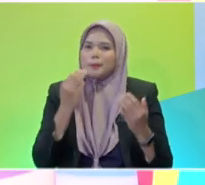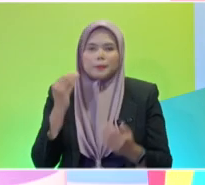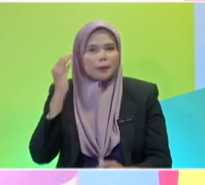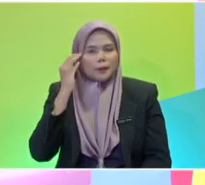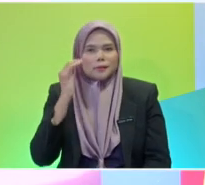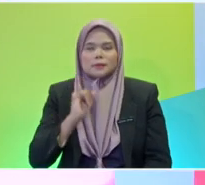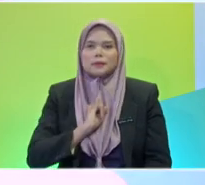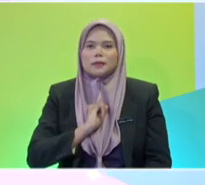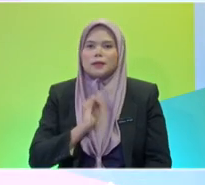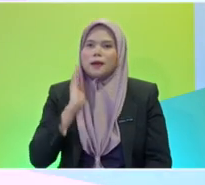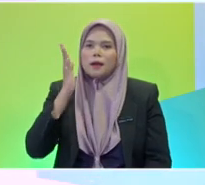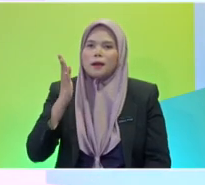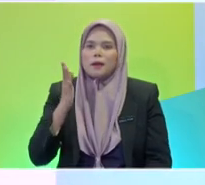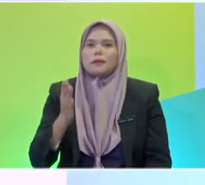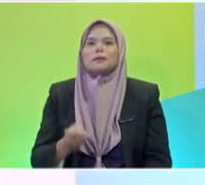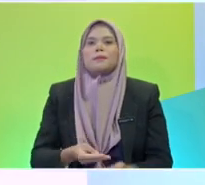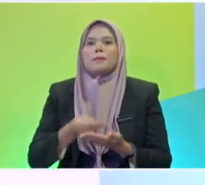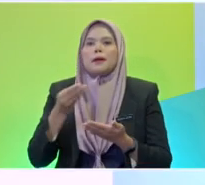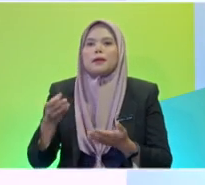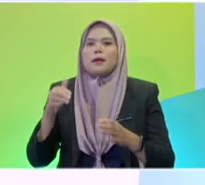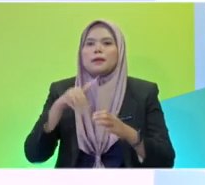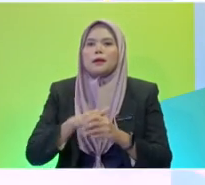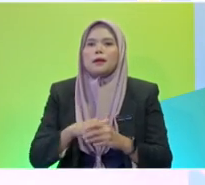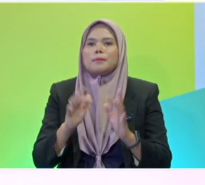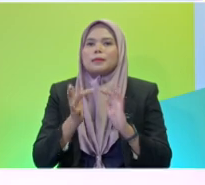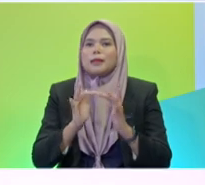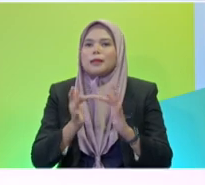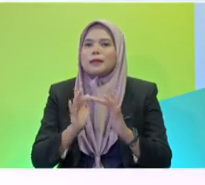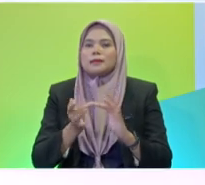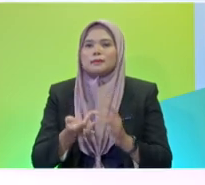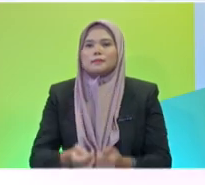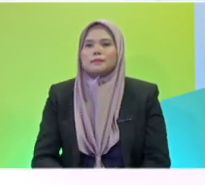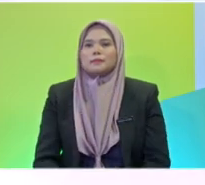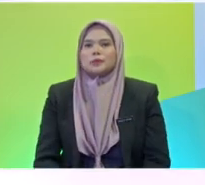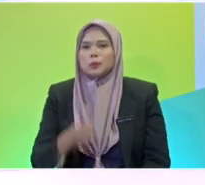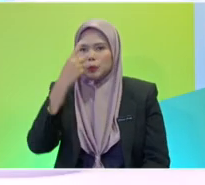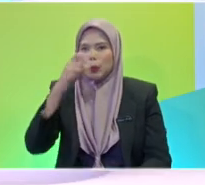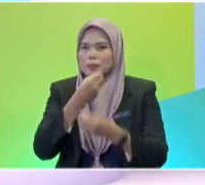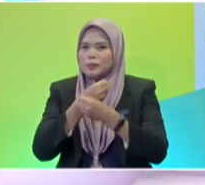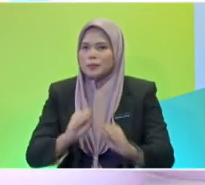saya akan membayar secara dalam kalian untuk keselamatan saja untuk keselamatan